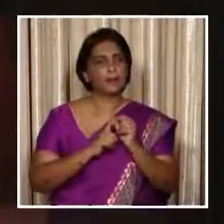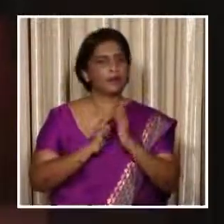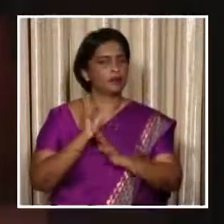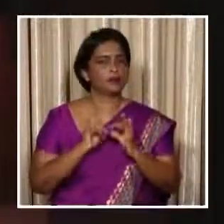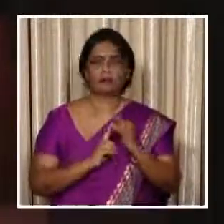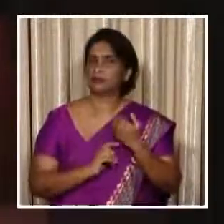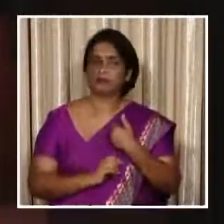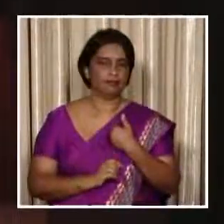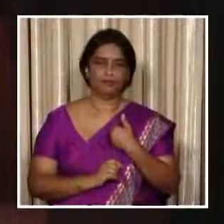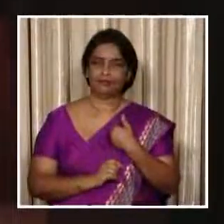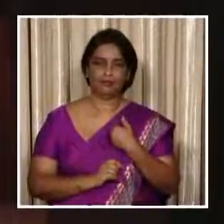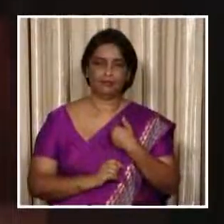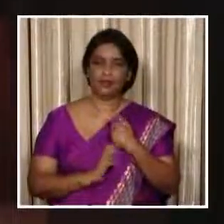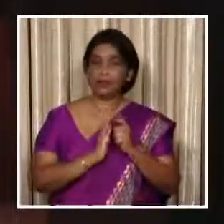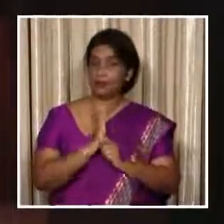தலைவர் சஜித் பிரேமதாஸ்,